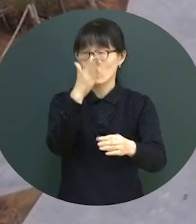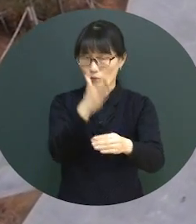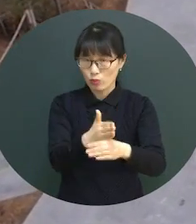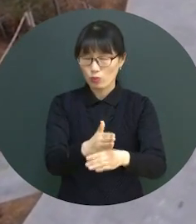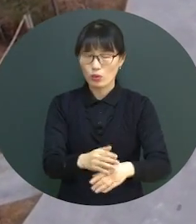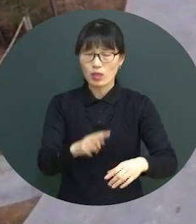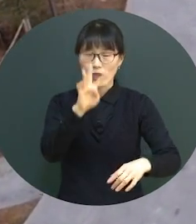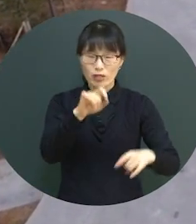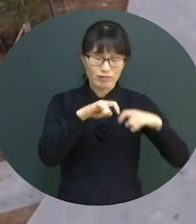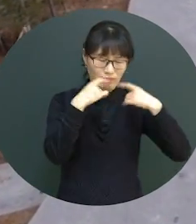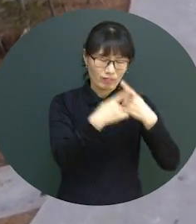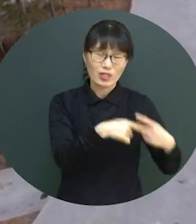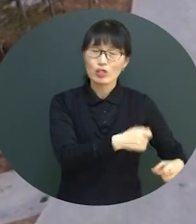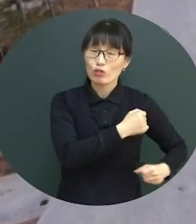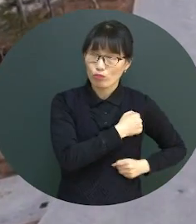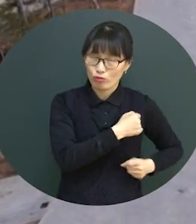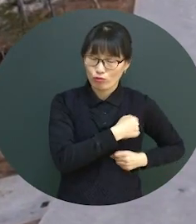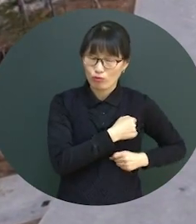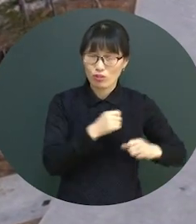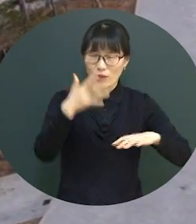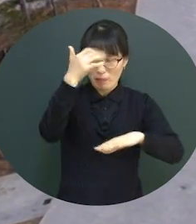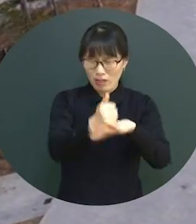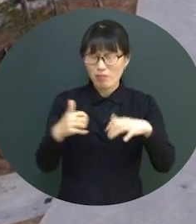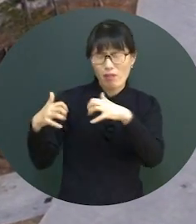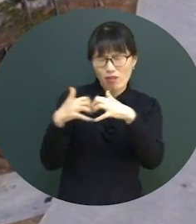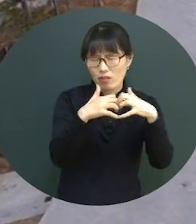항쟁지로 큰 의미를 가지고 있습니다.